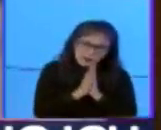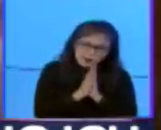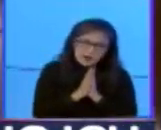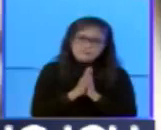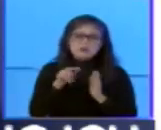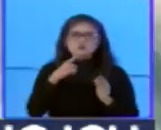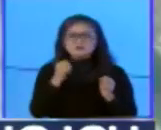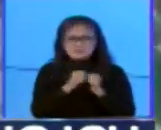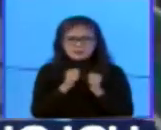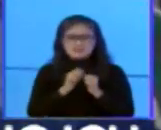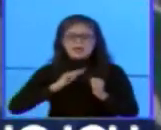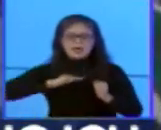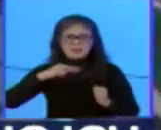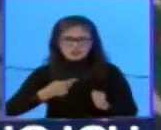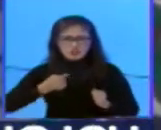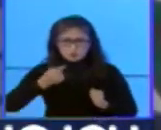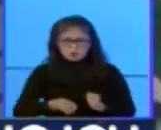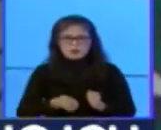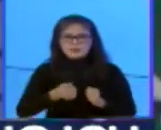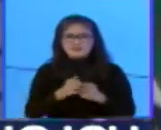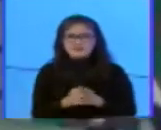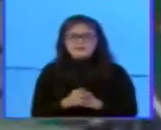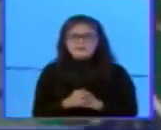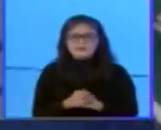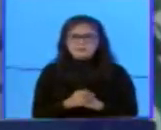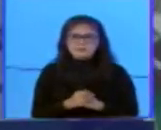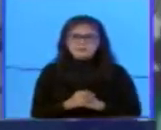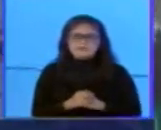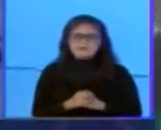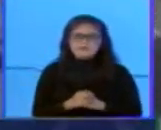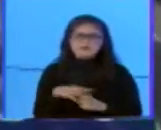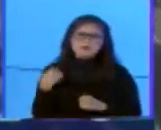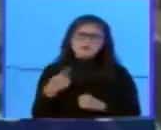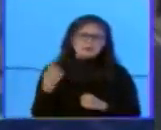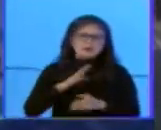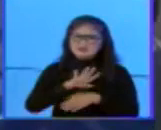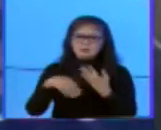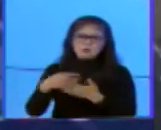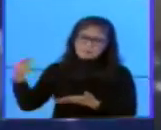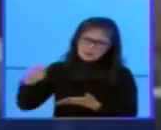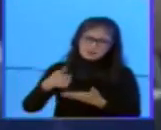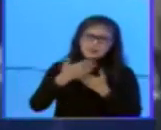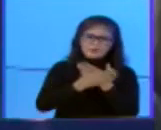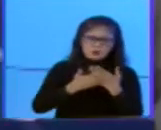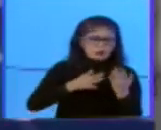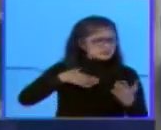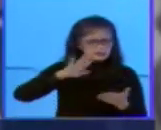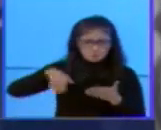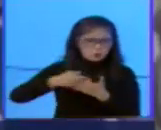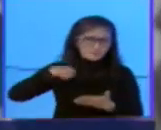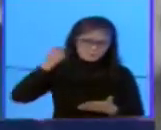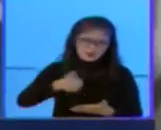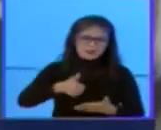terhadap korban. Kami akan menanggung biaya perawat, biaya kerusakan. Maksudnya bukan